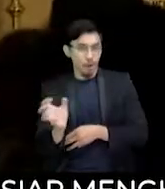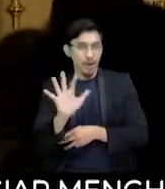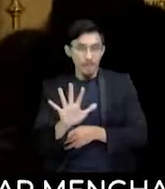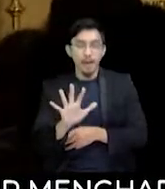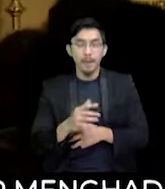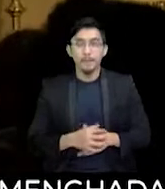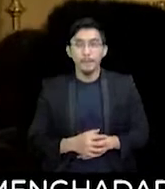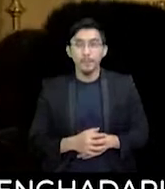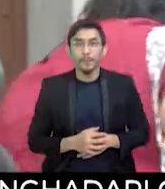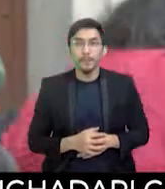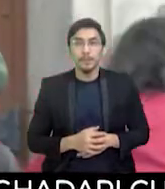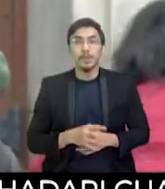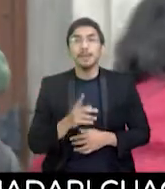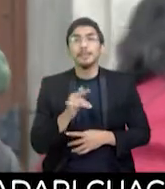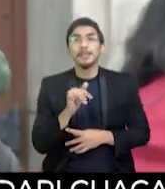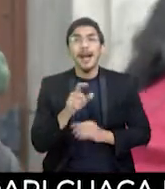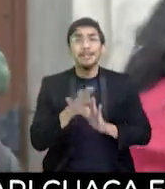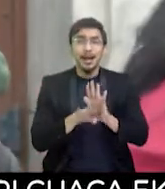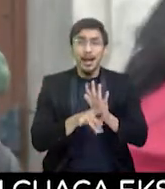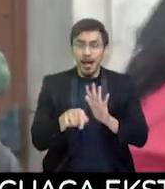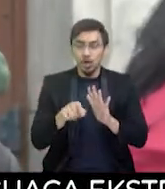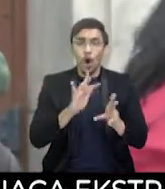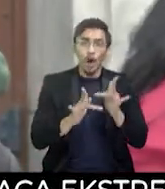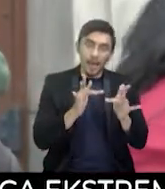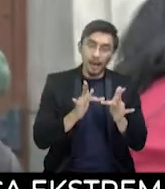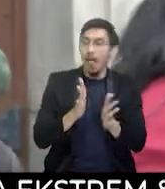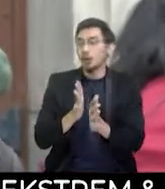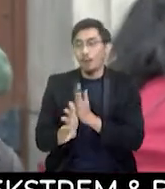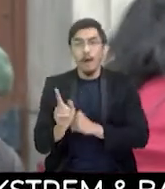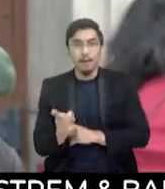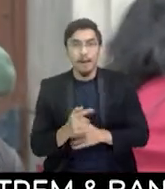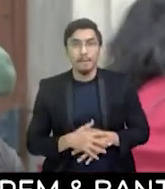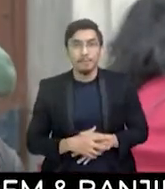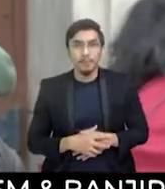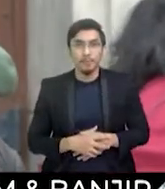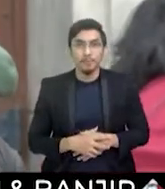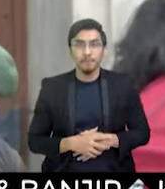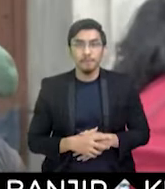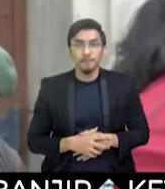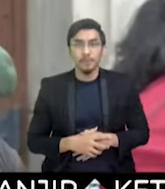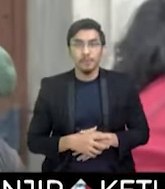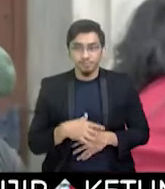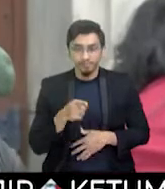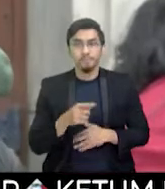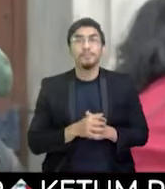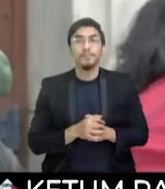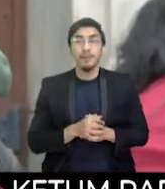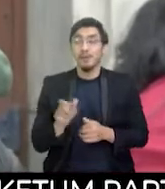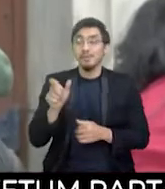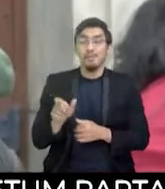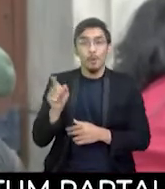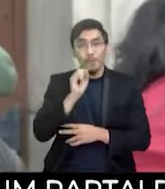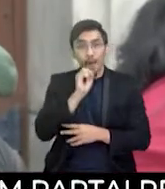hibrida kembali dan juga Memang Uskup Agung mengucapkan secara daring kepada umat Kristiani ada di